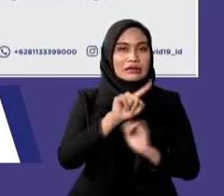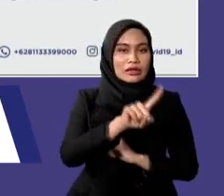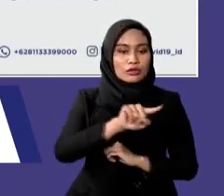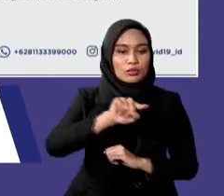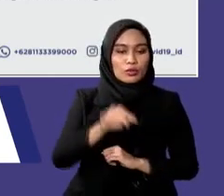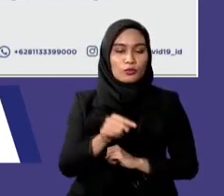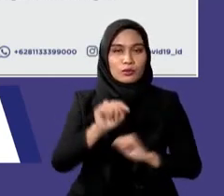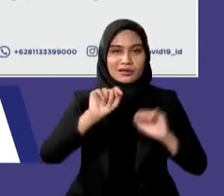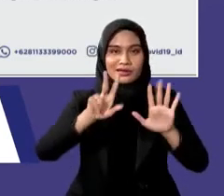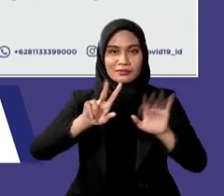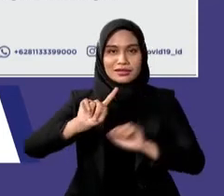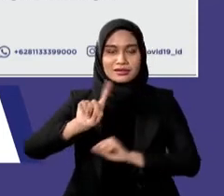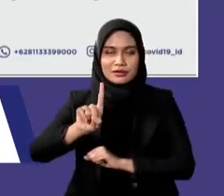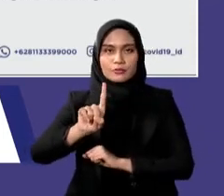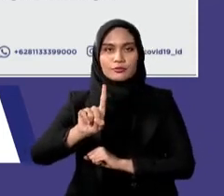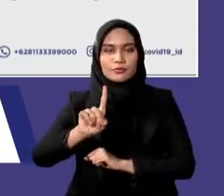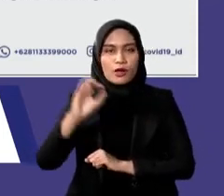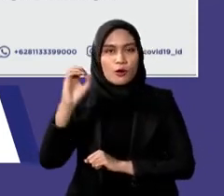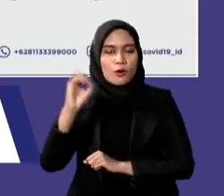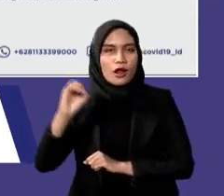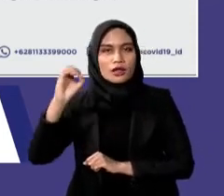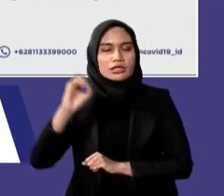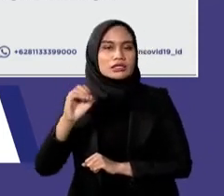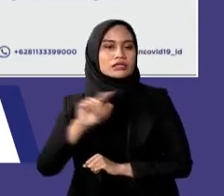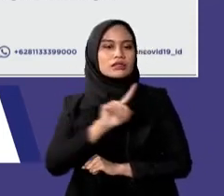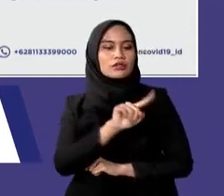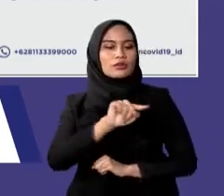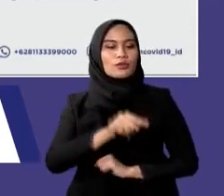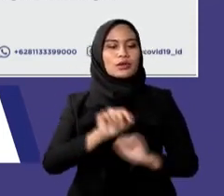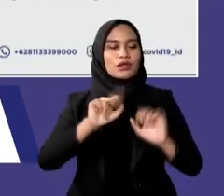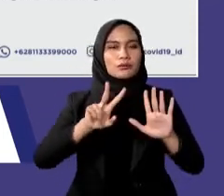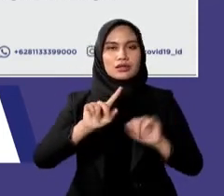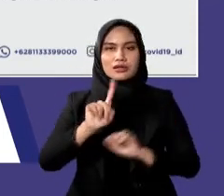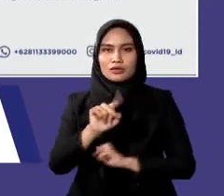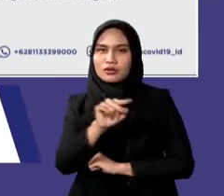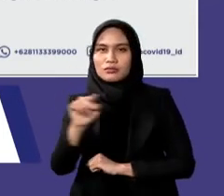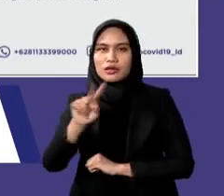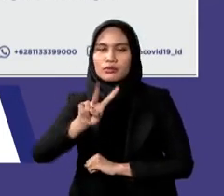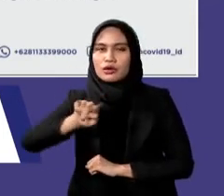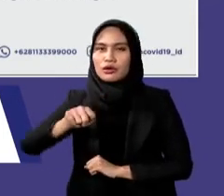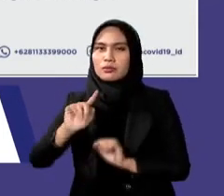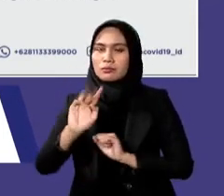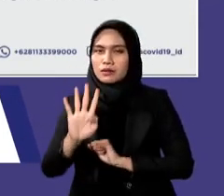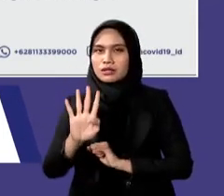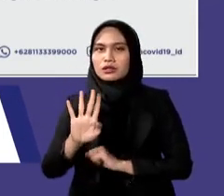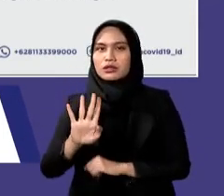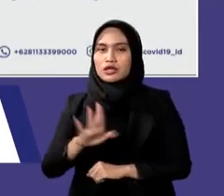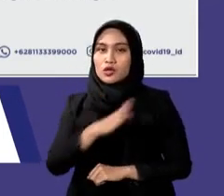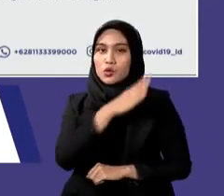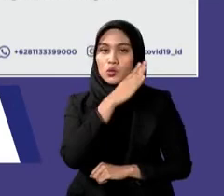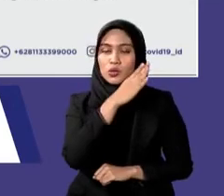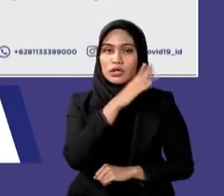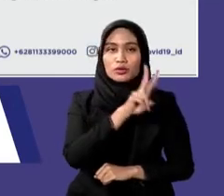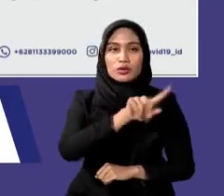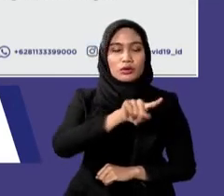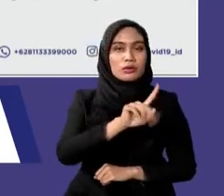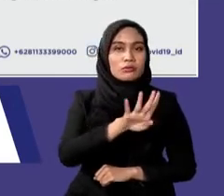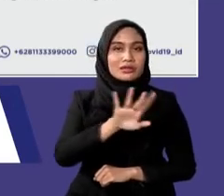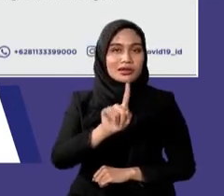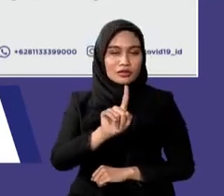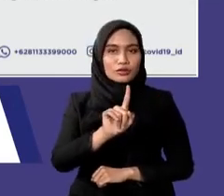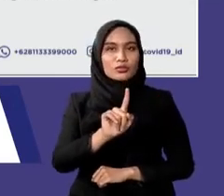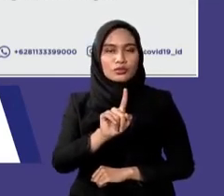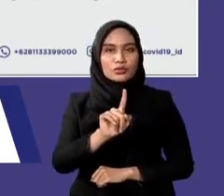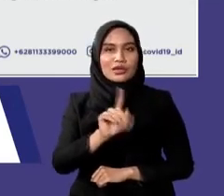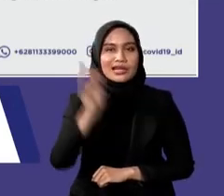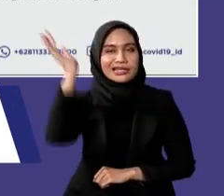1,81, zona oranye antara 1,81 sampai 2,4, zona kuning 2,41 sampai dengan 3, dan